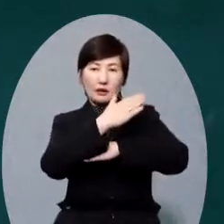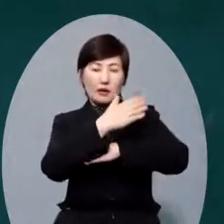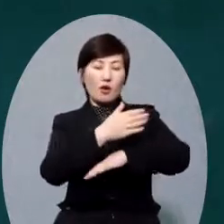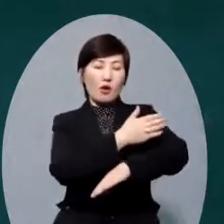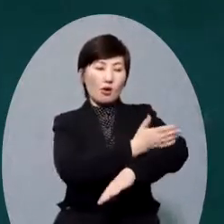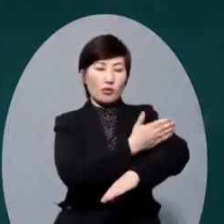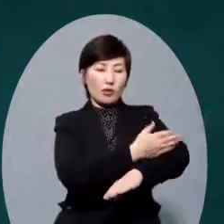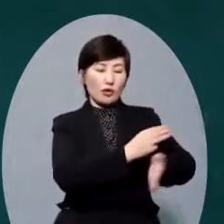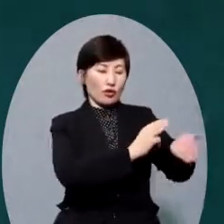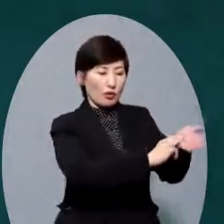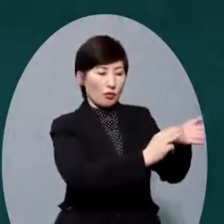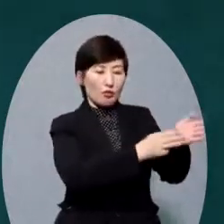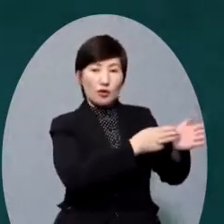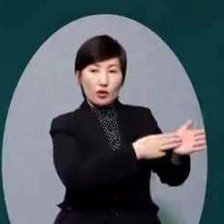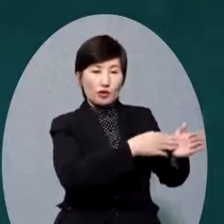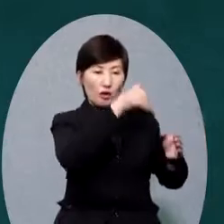y1-с y2,